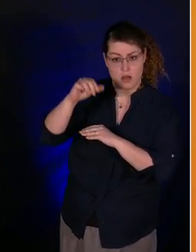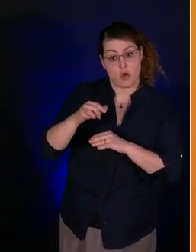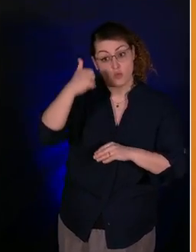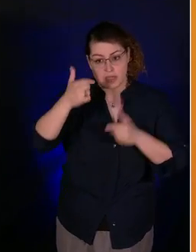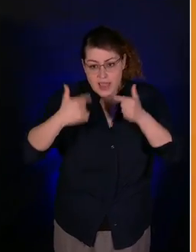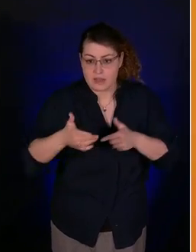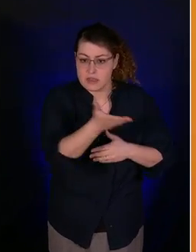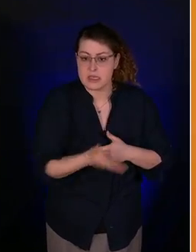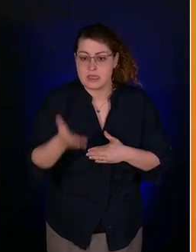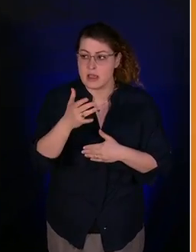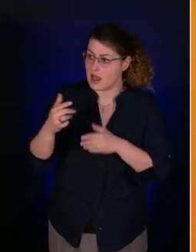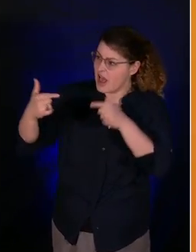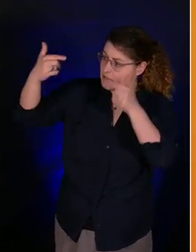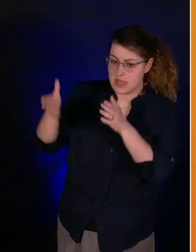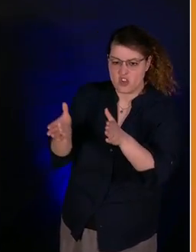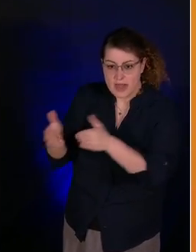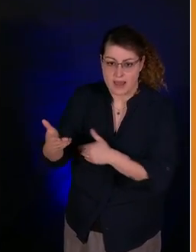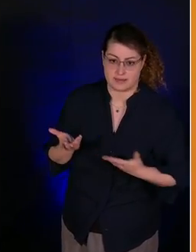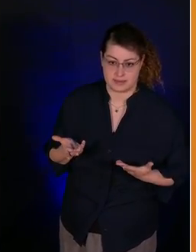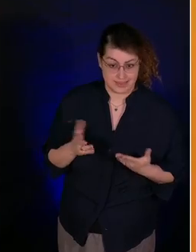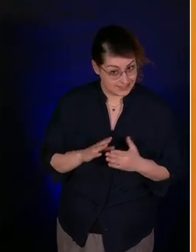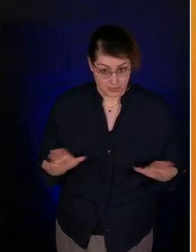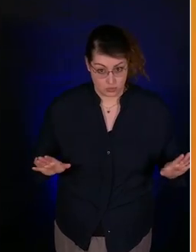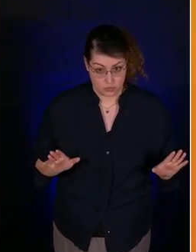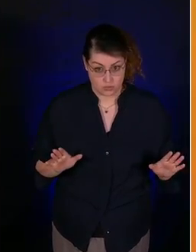de classe. Il faut conclure, merci. Camarades. Merci beaucoup.